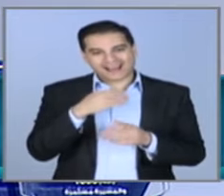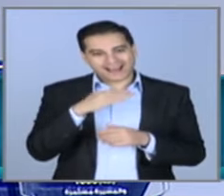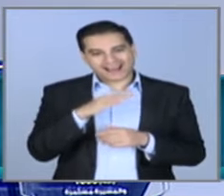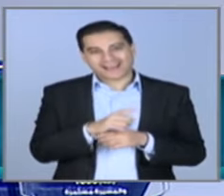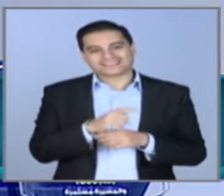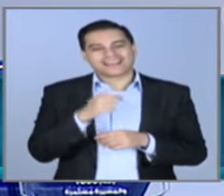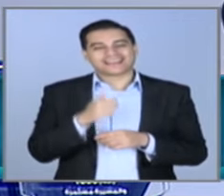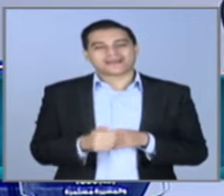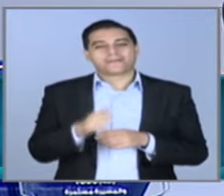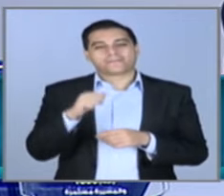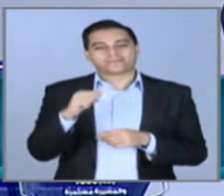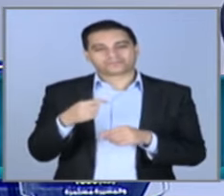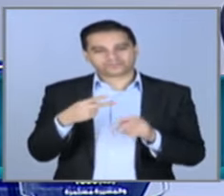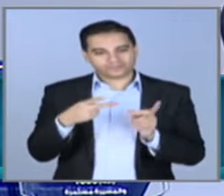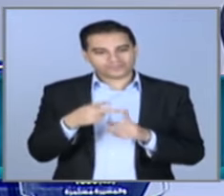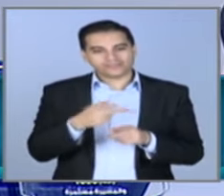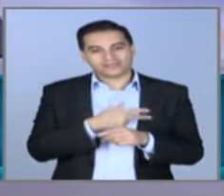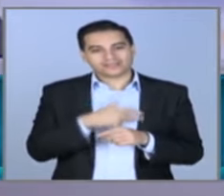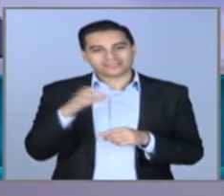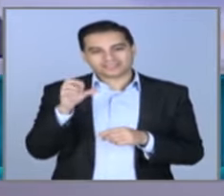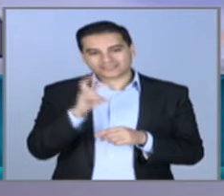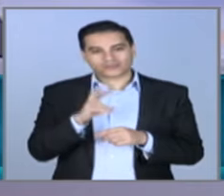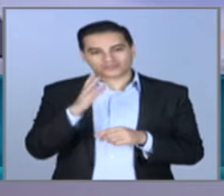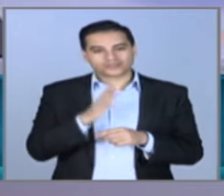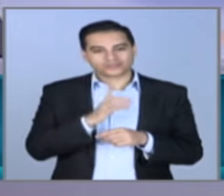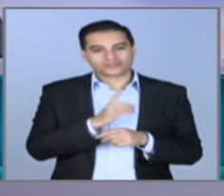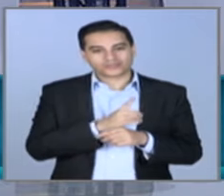حسن، تمام. تاريخ الميلاد